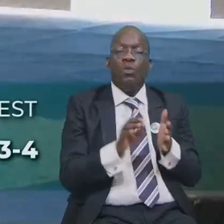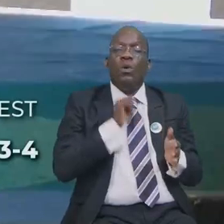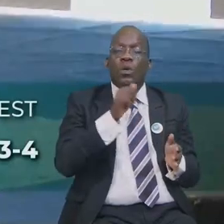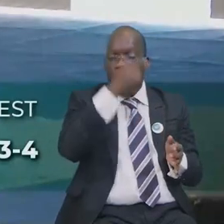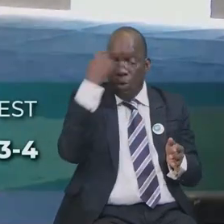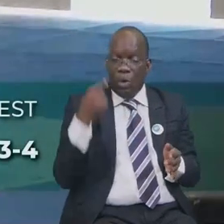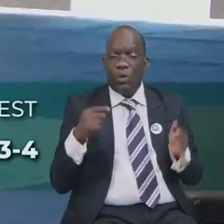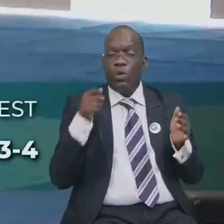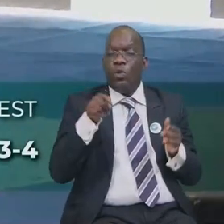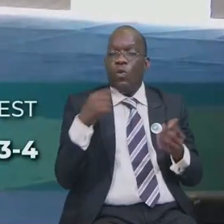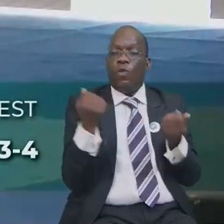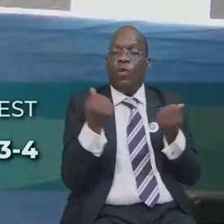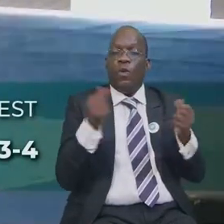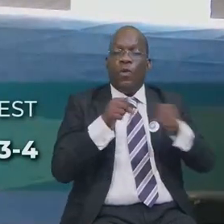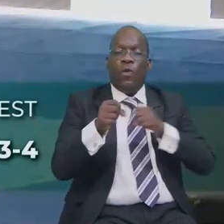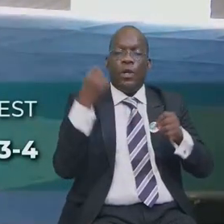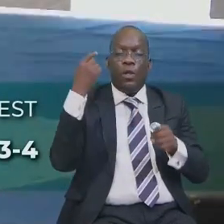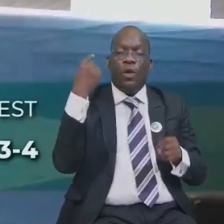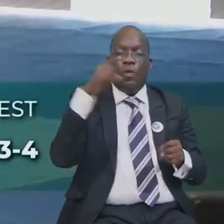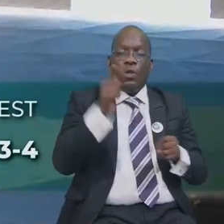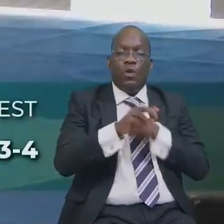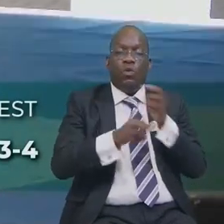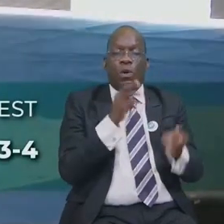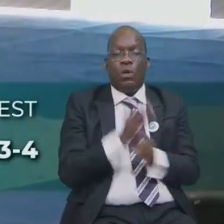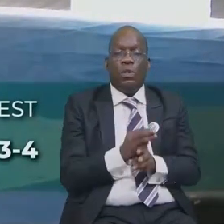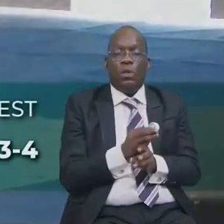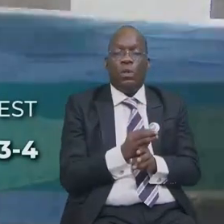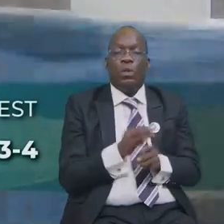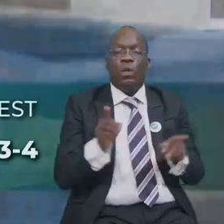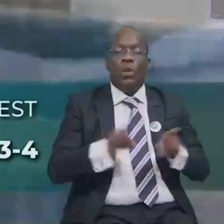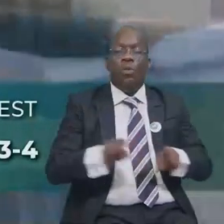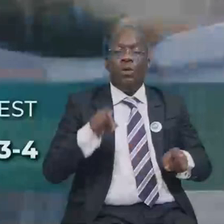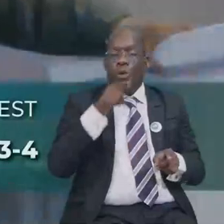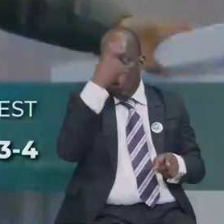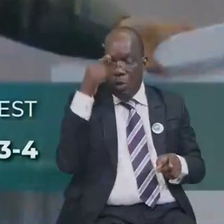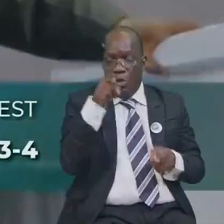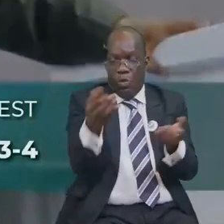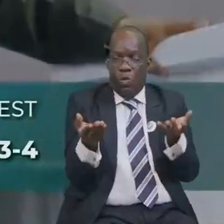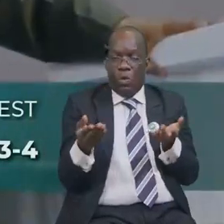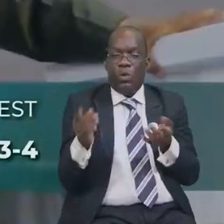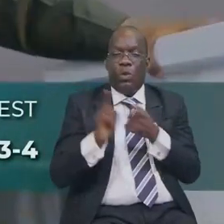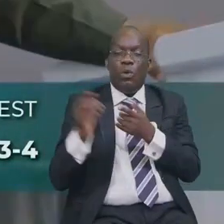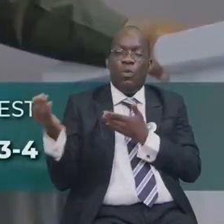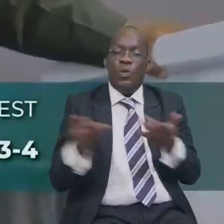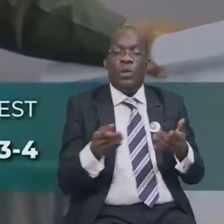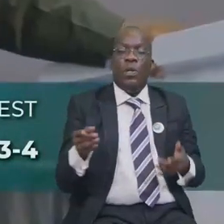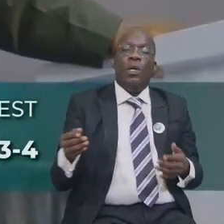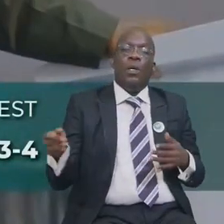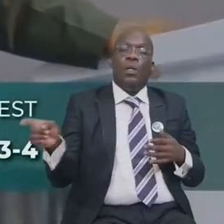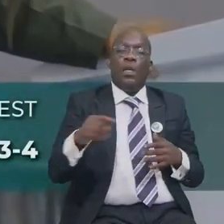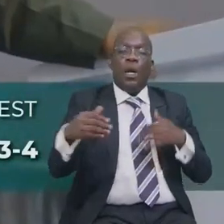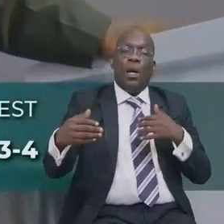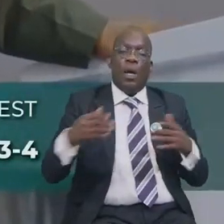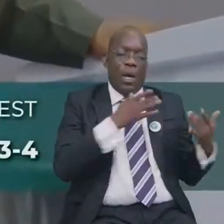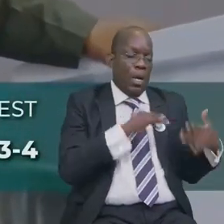les choses mondaines. Pas parce que tu cherches les choses mondaines, mais tu veux ramener leur cœur au Seigneur.